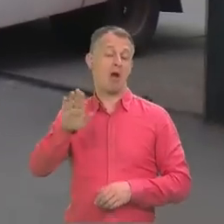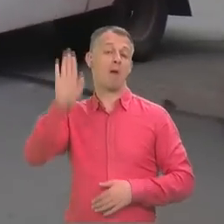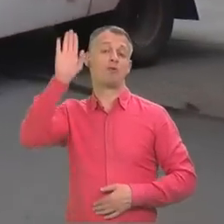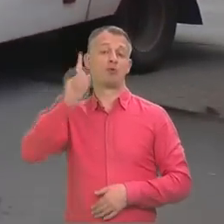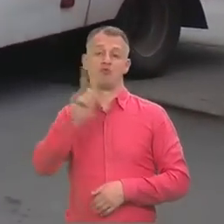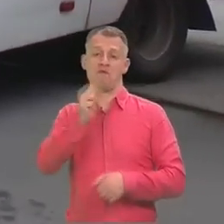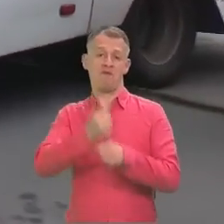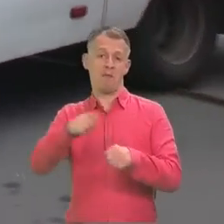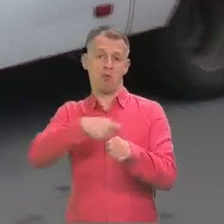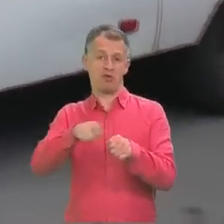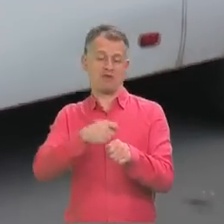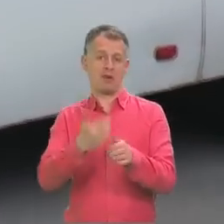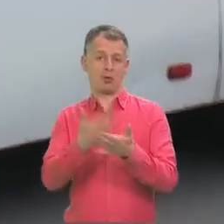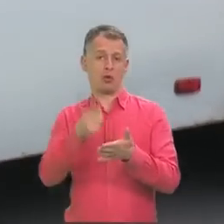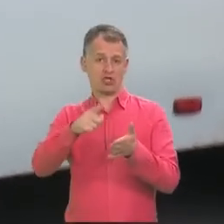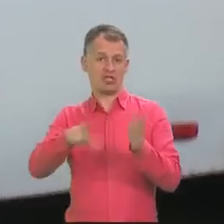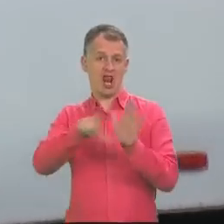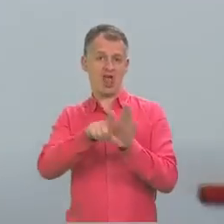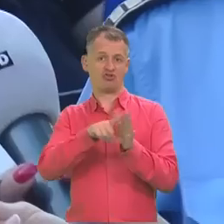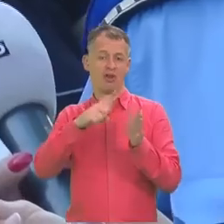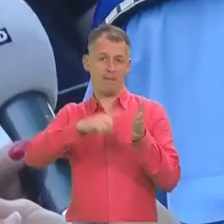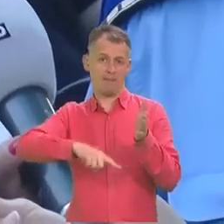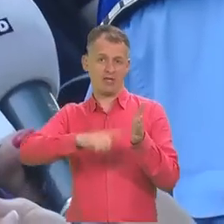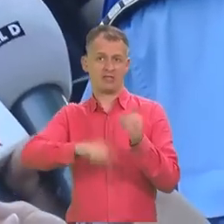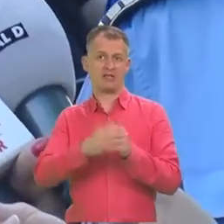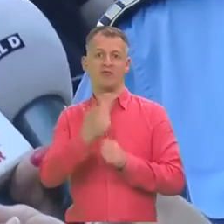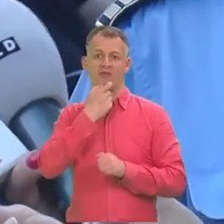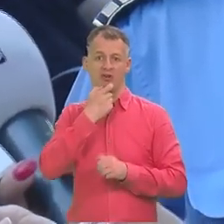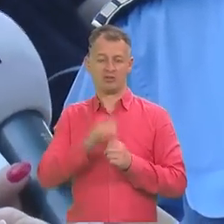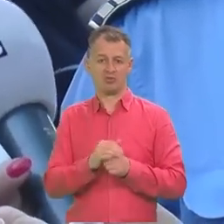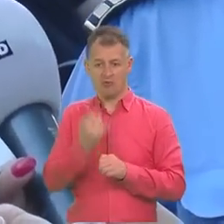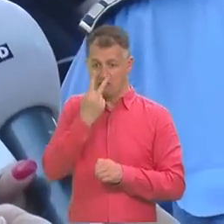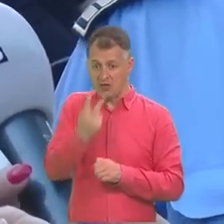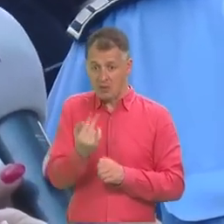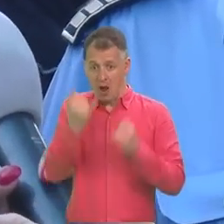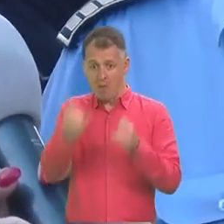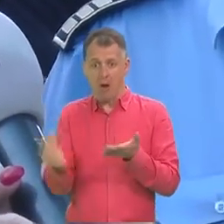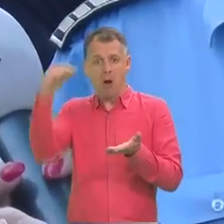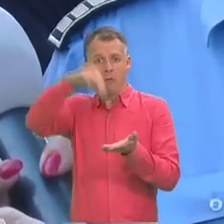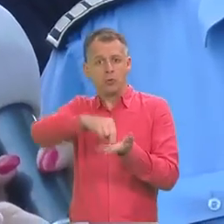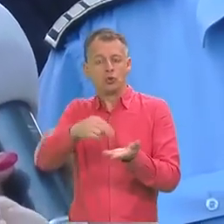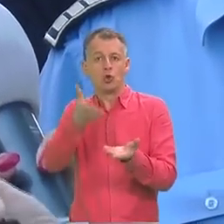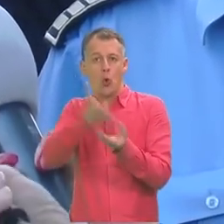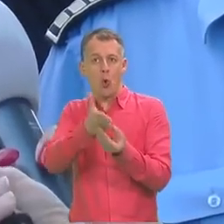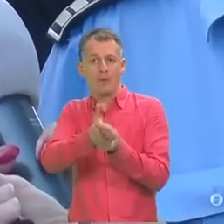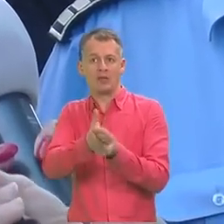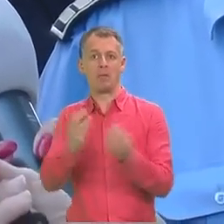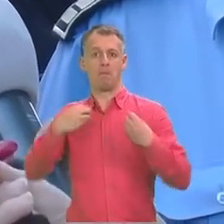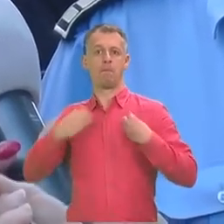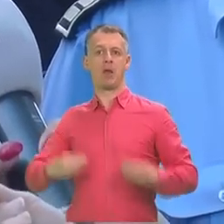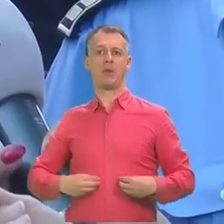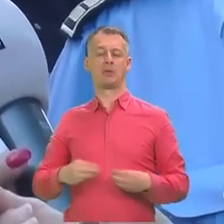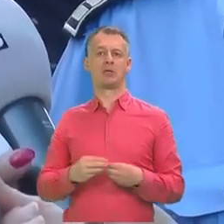modificări asupra acestei pensii și constatăm că sunt depuse în